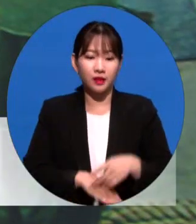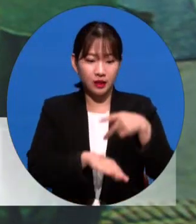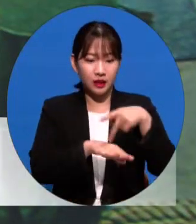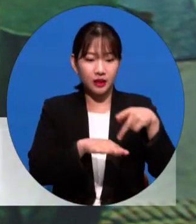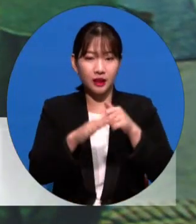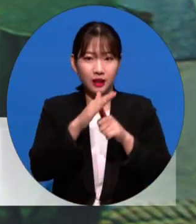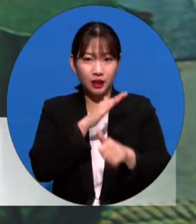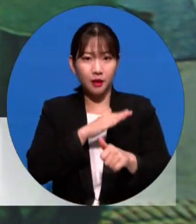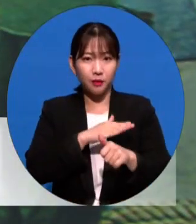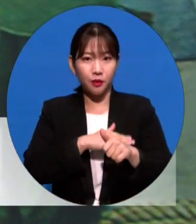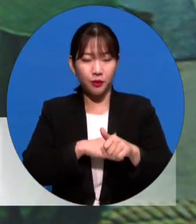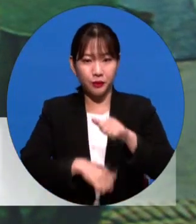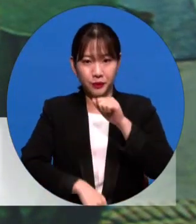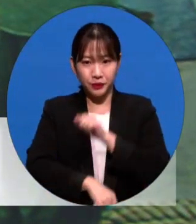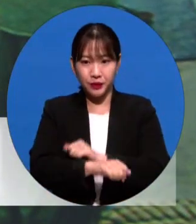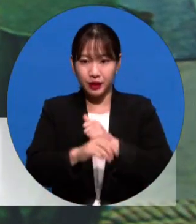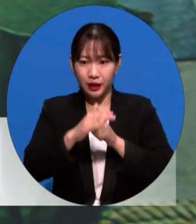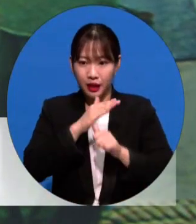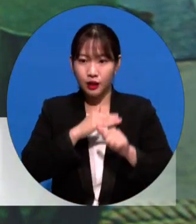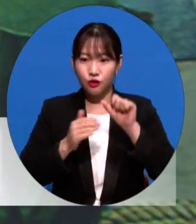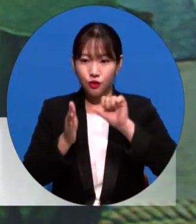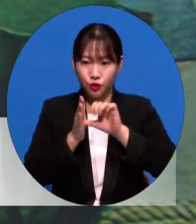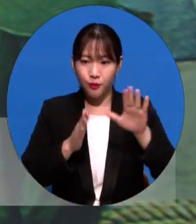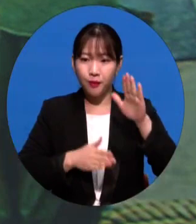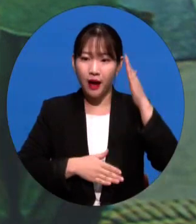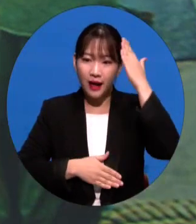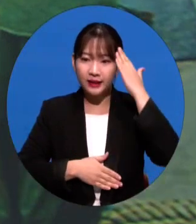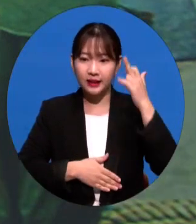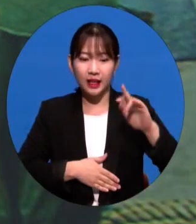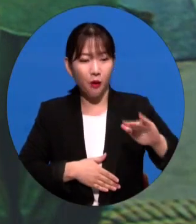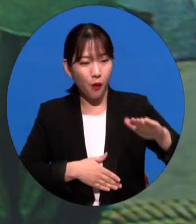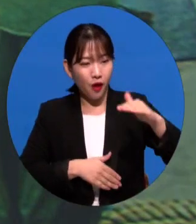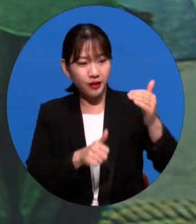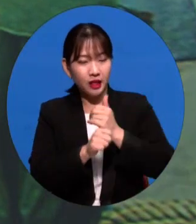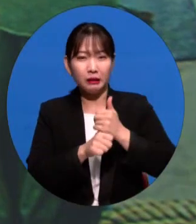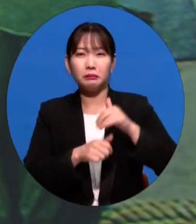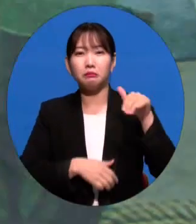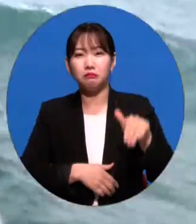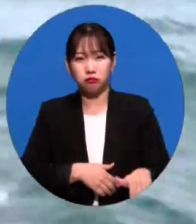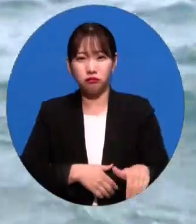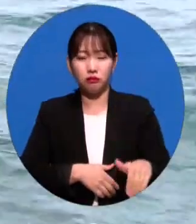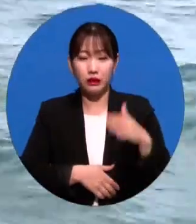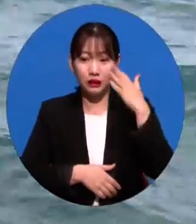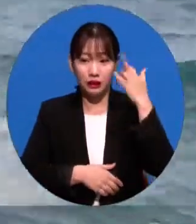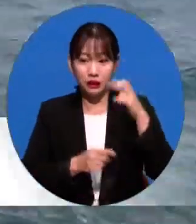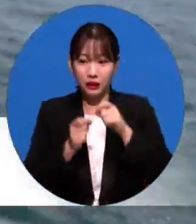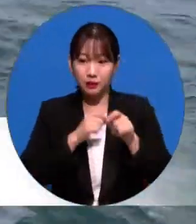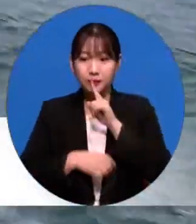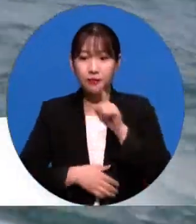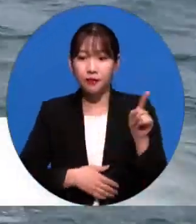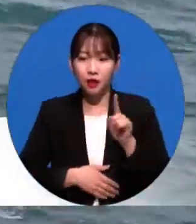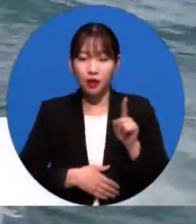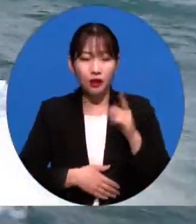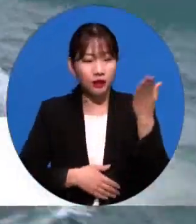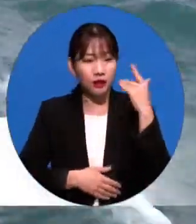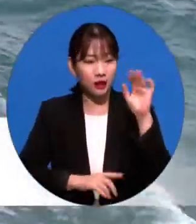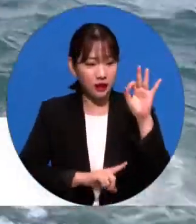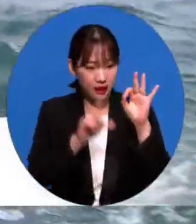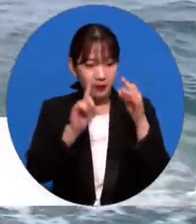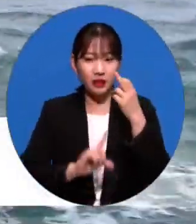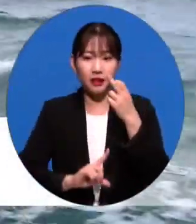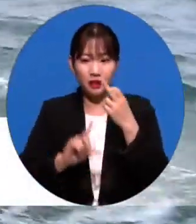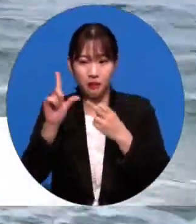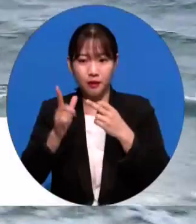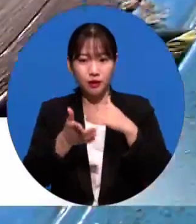신안군의 대표 명물 흑산 홍어 잡이가 부진합니다. 신안군 수협 흑산 지점에 따르면 지난 10일과